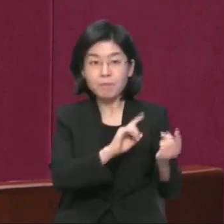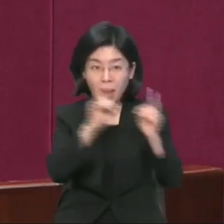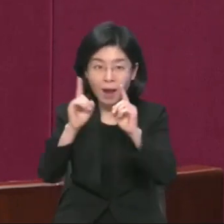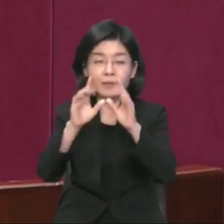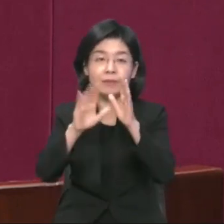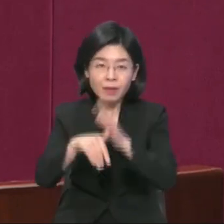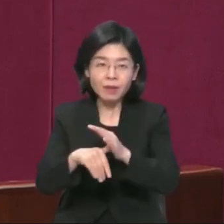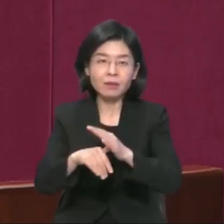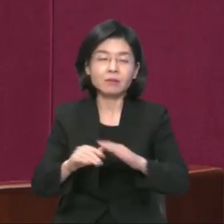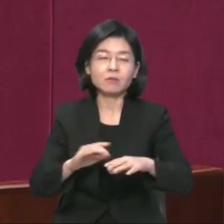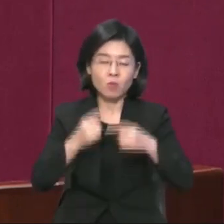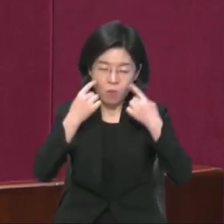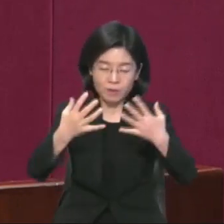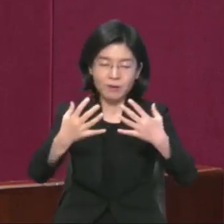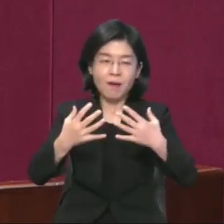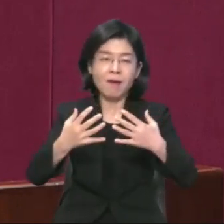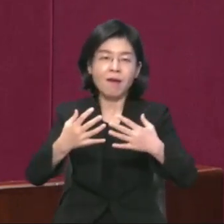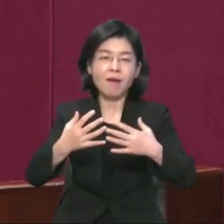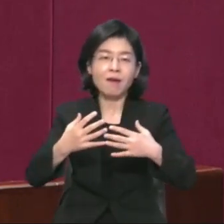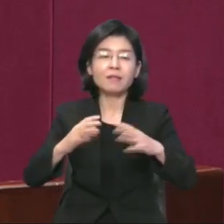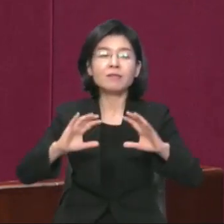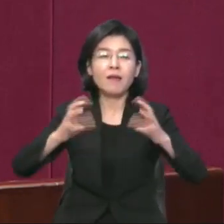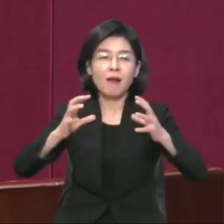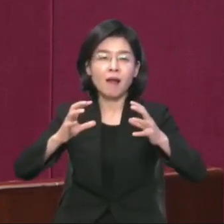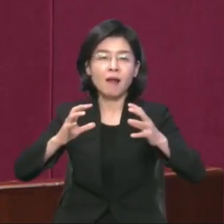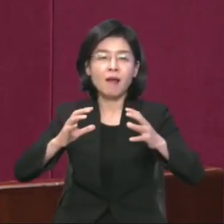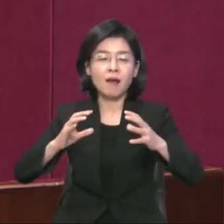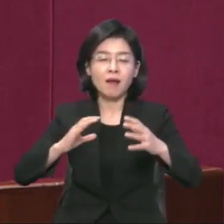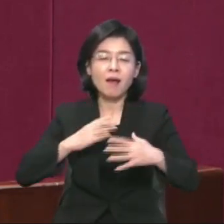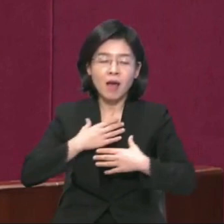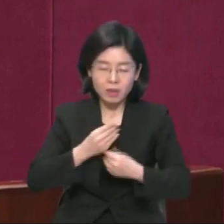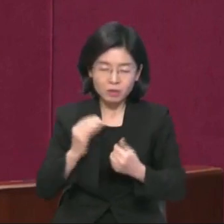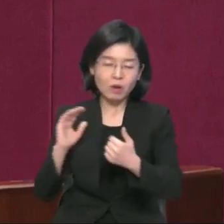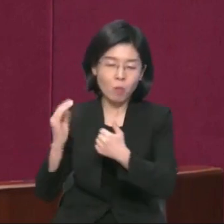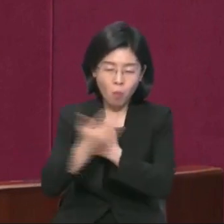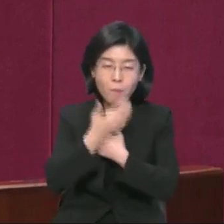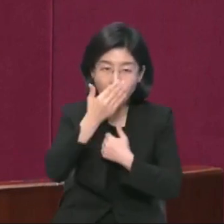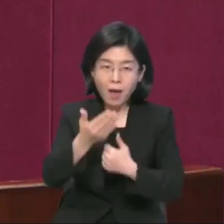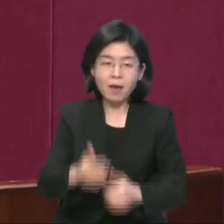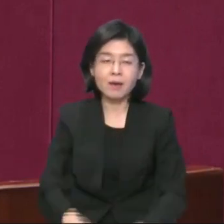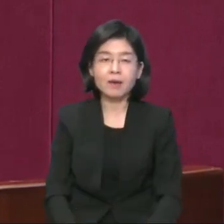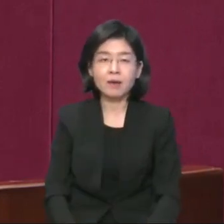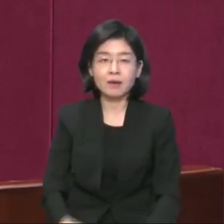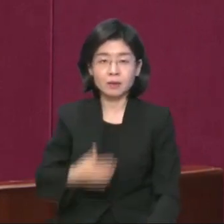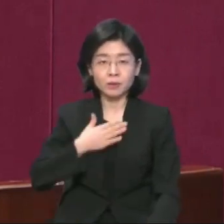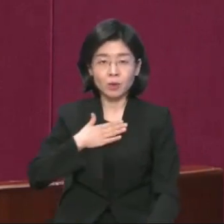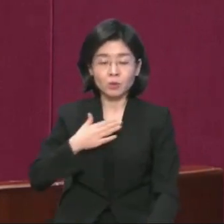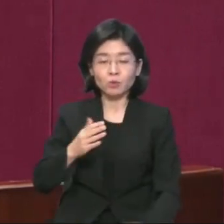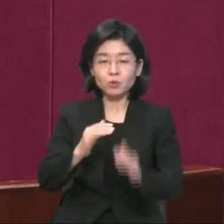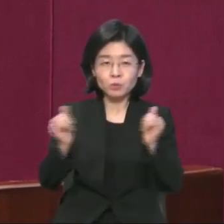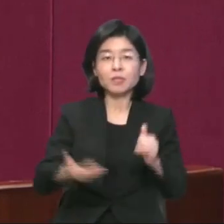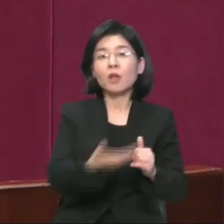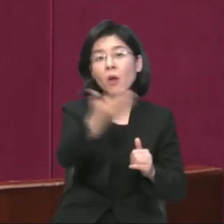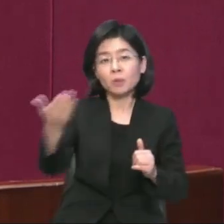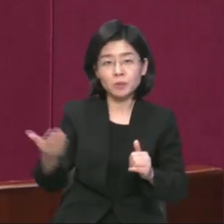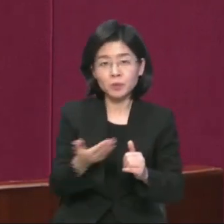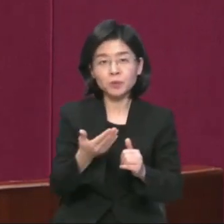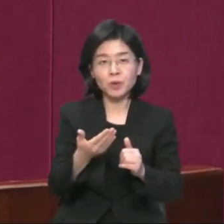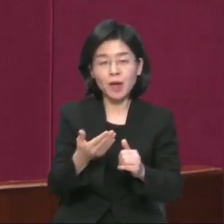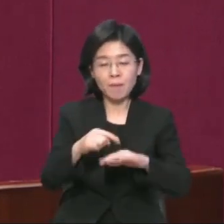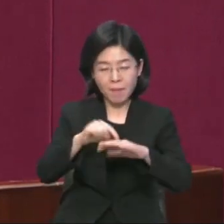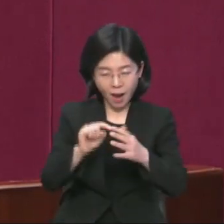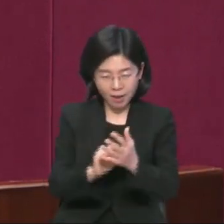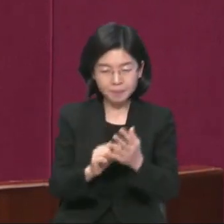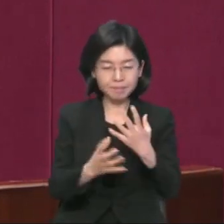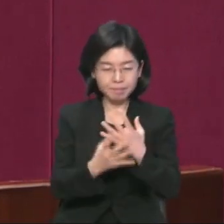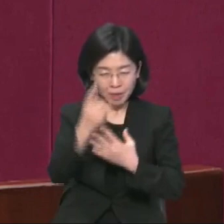있기 때문입니다. 오늘 저는 국민의 하나된 마음을 위해 안보 분야에 대해 질문을